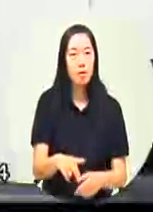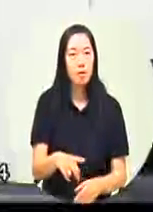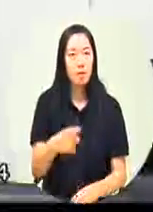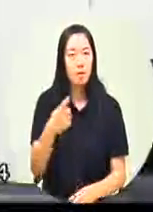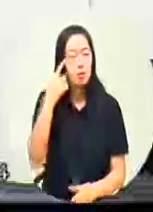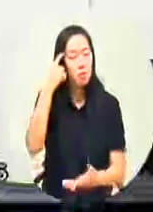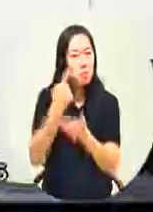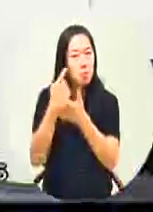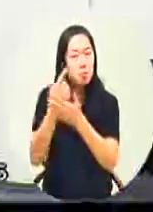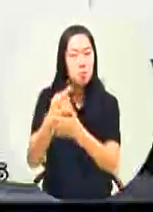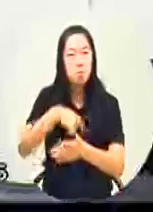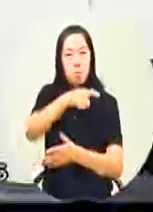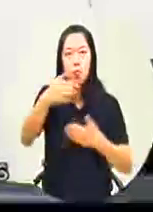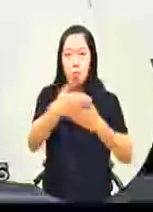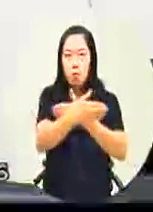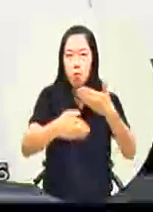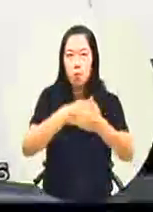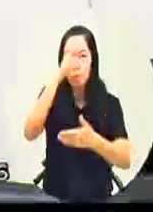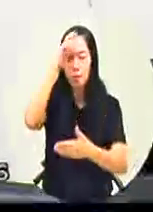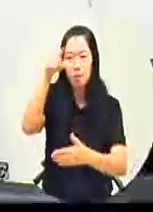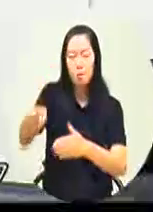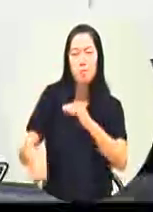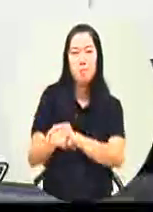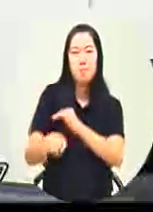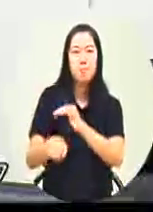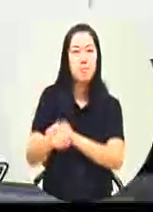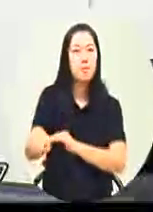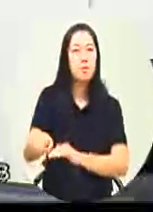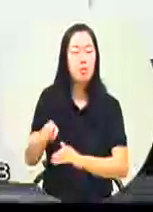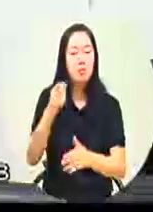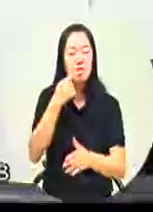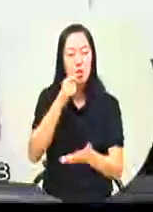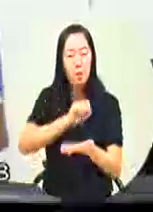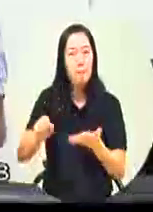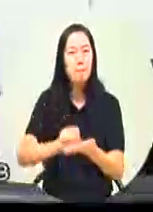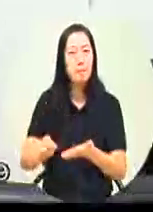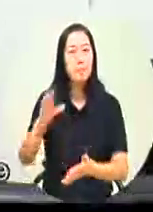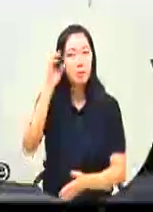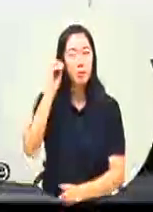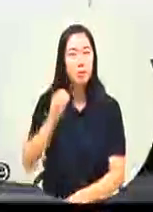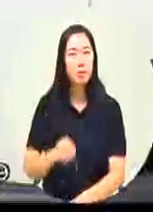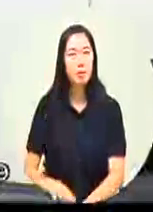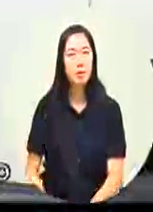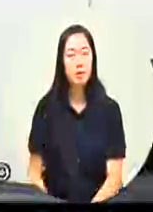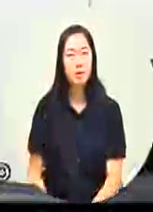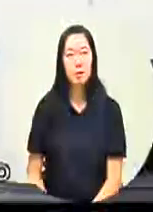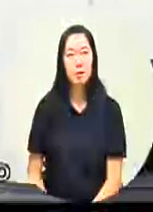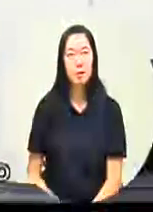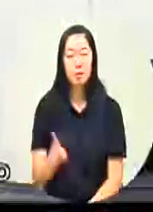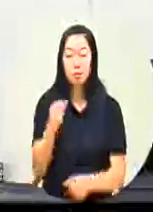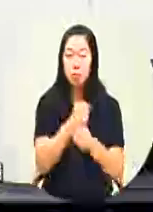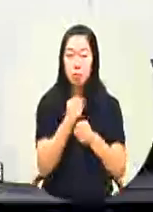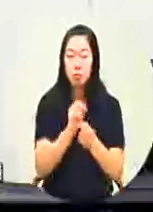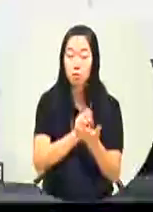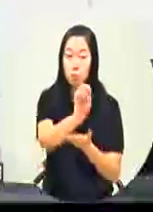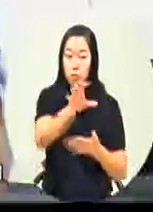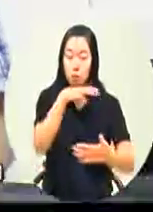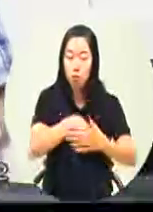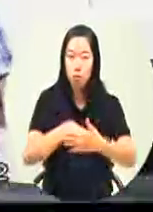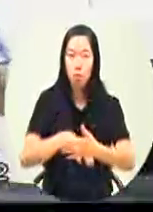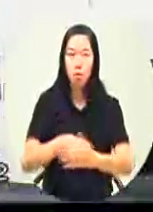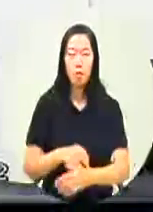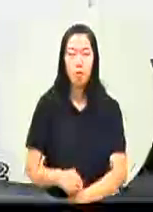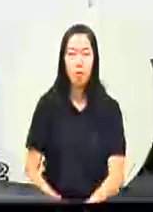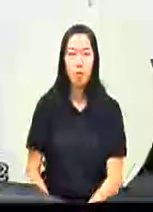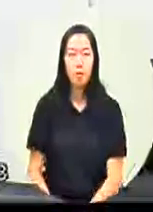每天都被交通违规。局长，你交通违规哦，啊，你伫你的工作报告内底，哦，你的报